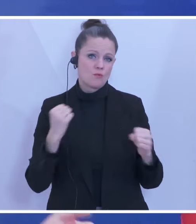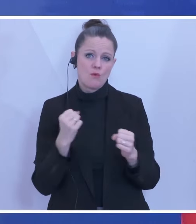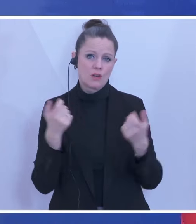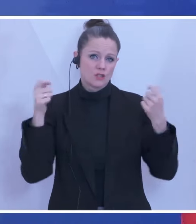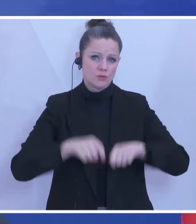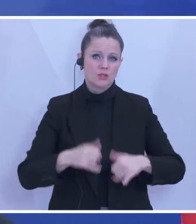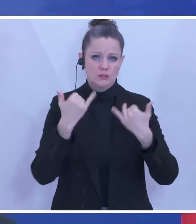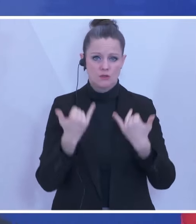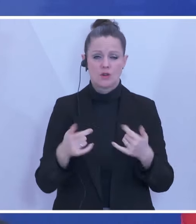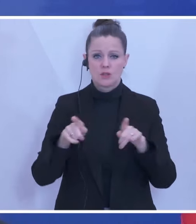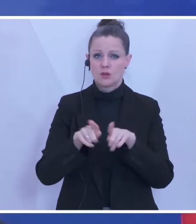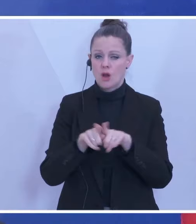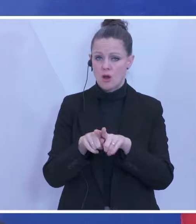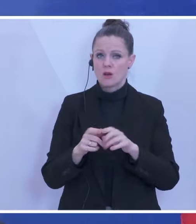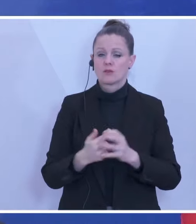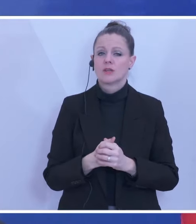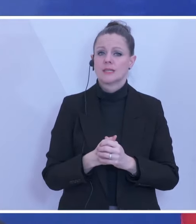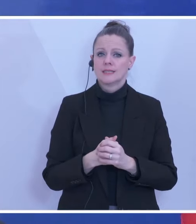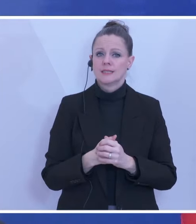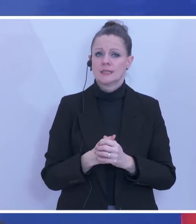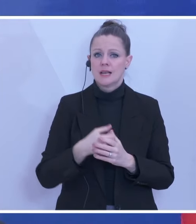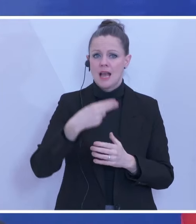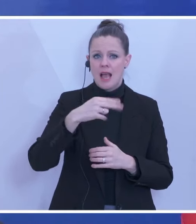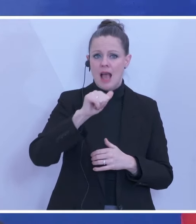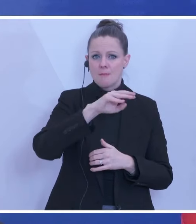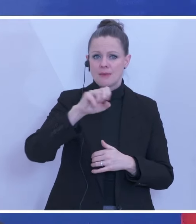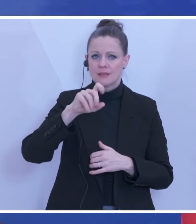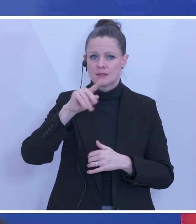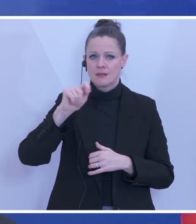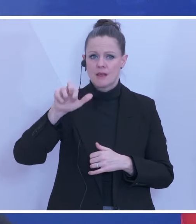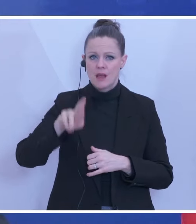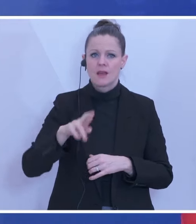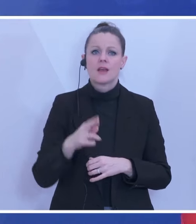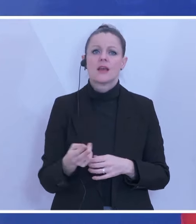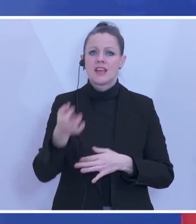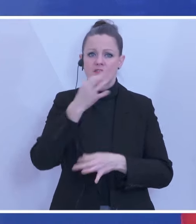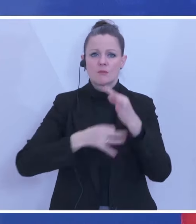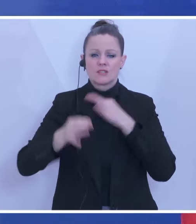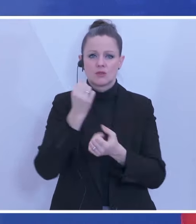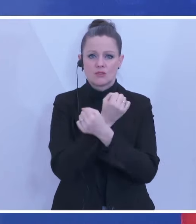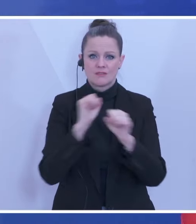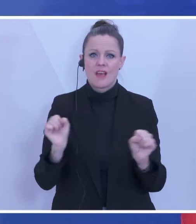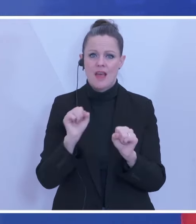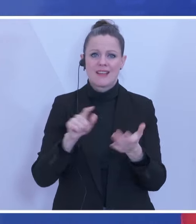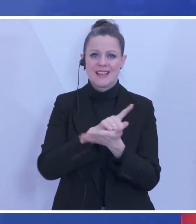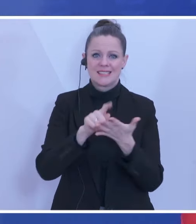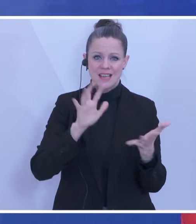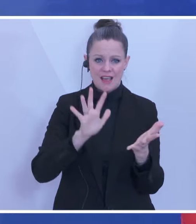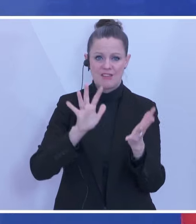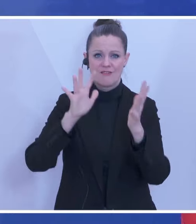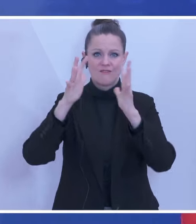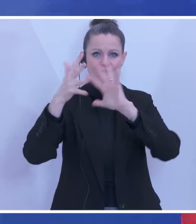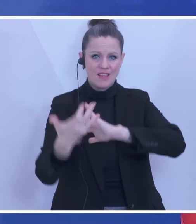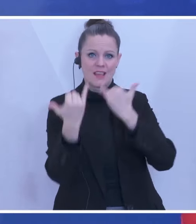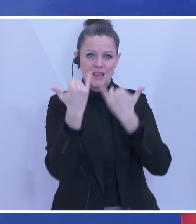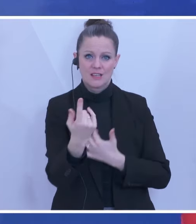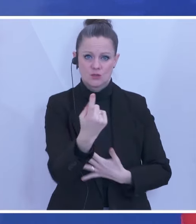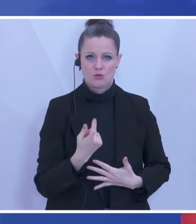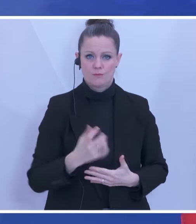wie auch Hametner vom Forum Informationsfreiheit sagt, die Zeitenwende hier einzuleiten.